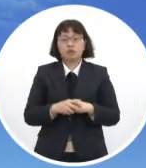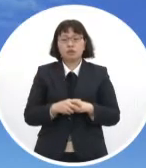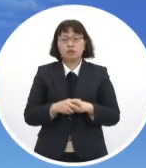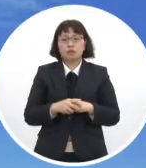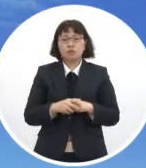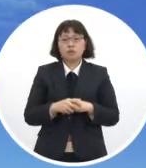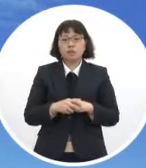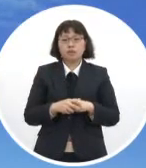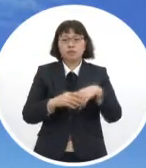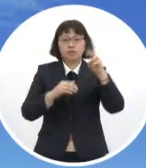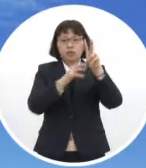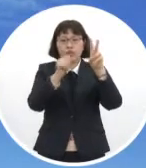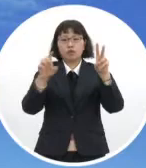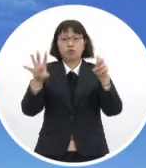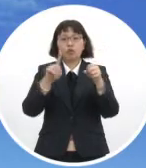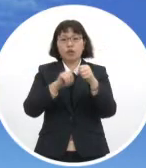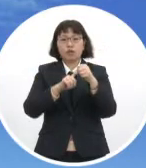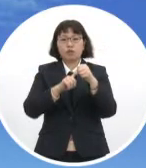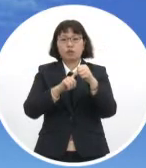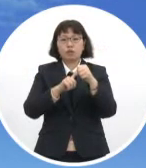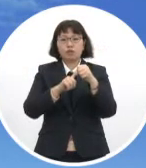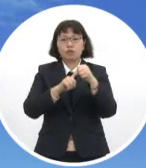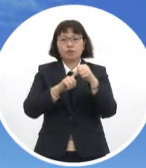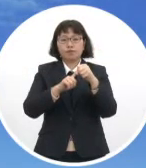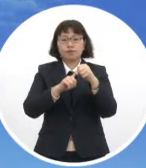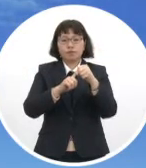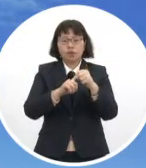また2014年に創設した